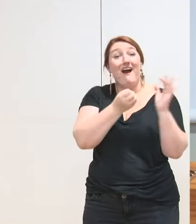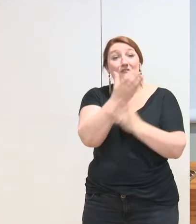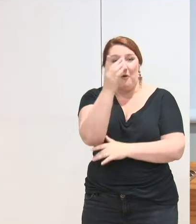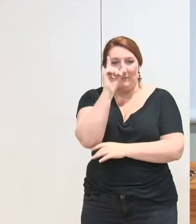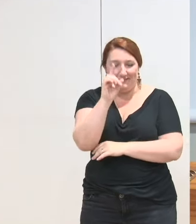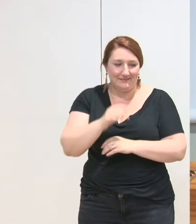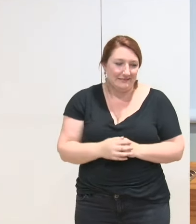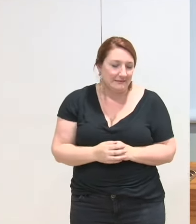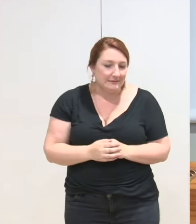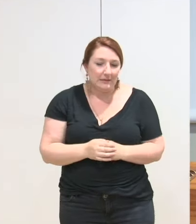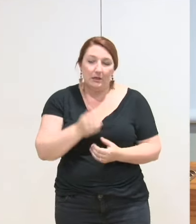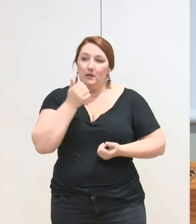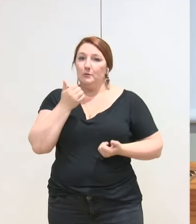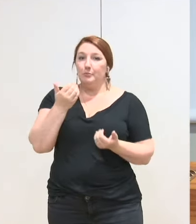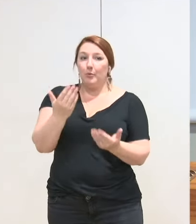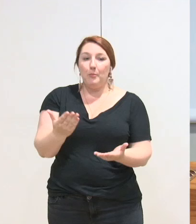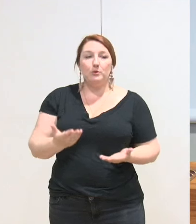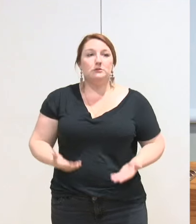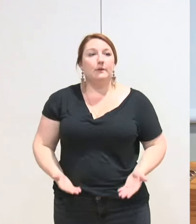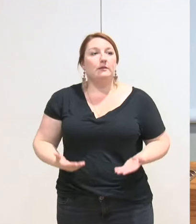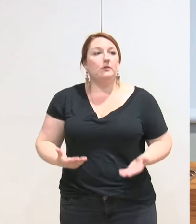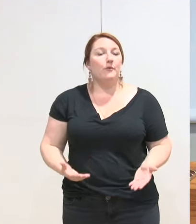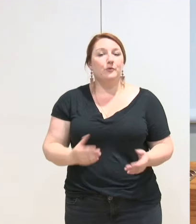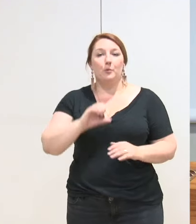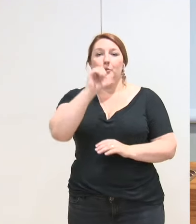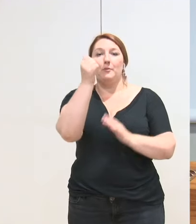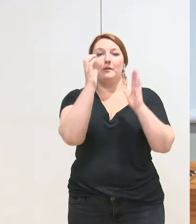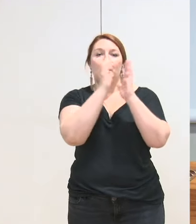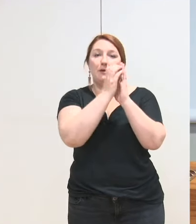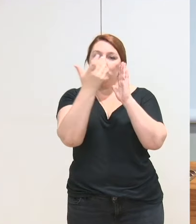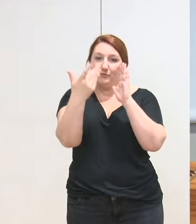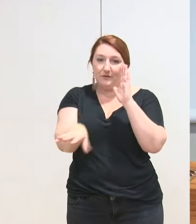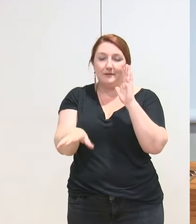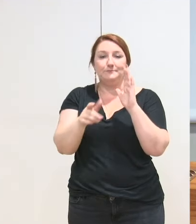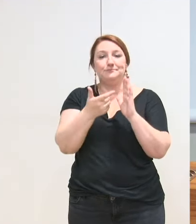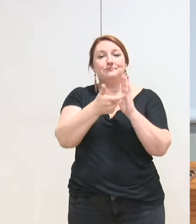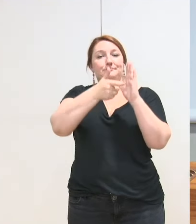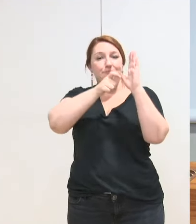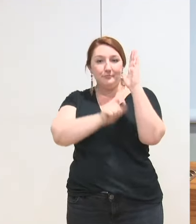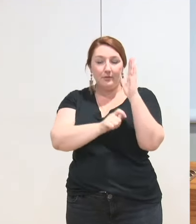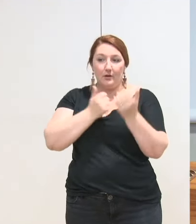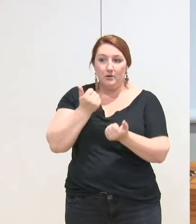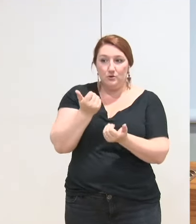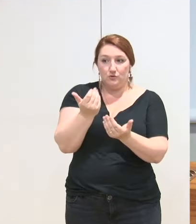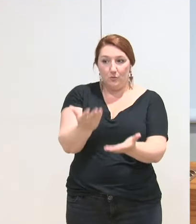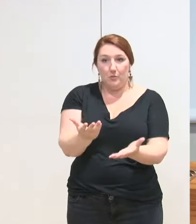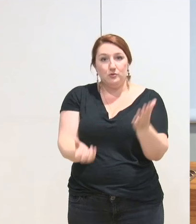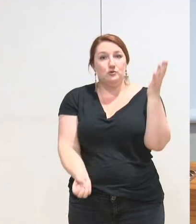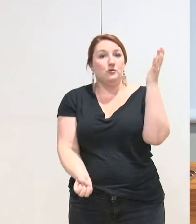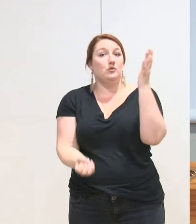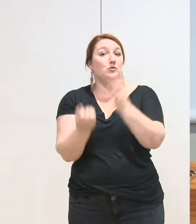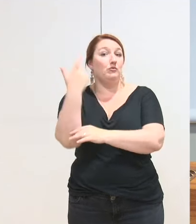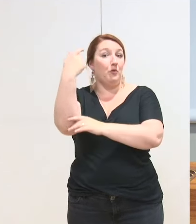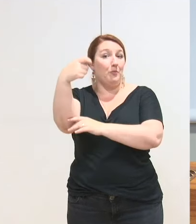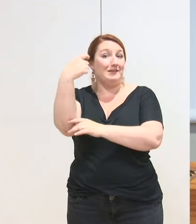maintenant après donc cette première délibération d'élire un nouveau président de